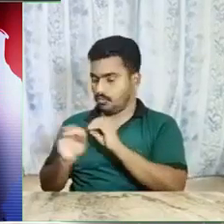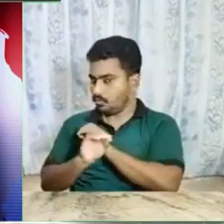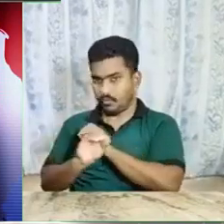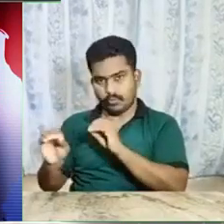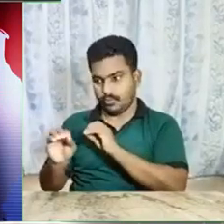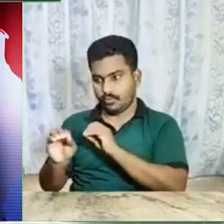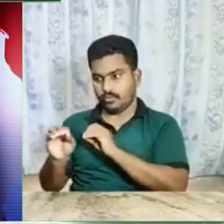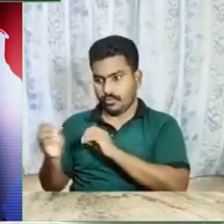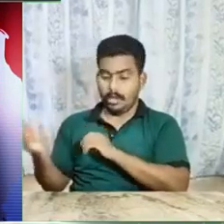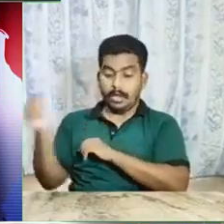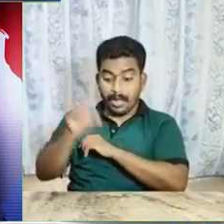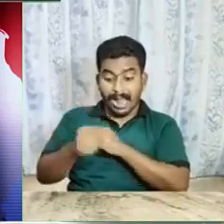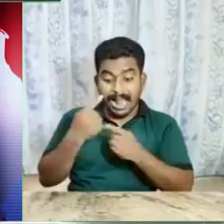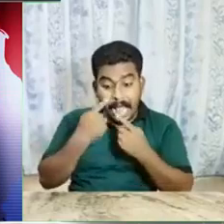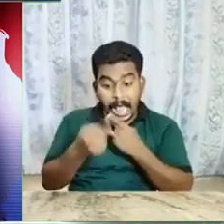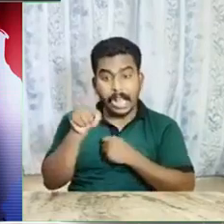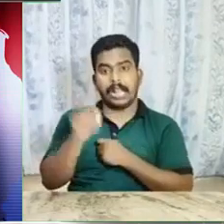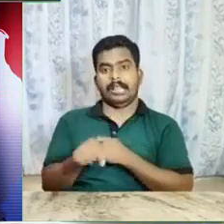പരിശോധന നടത്തണമെന്ന്